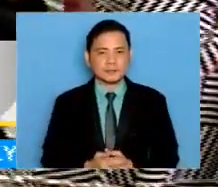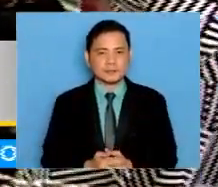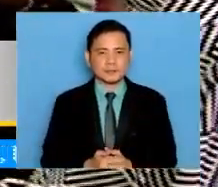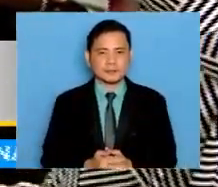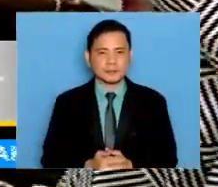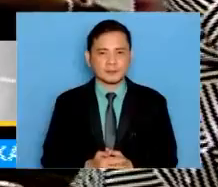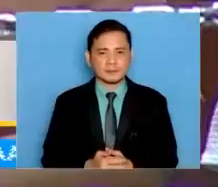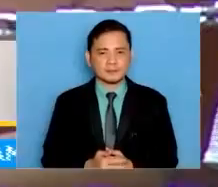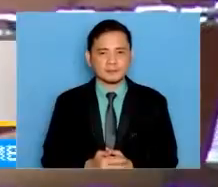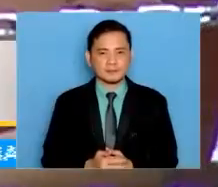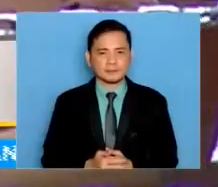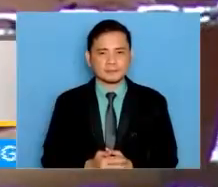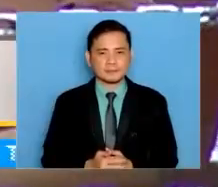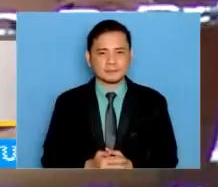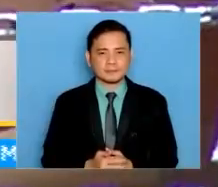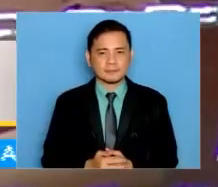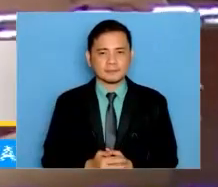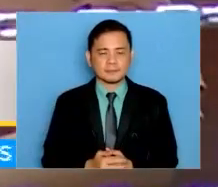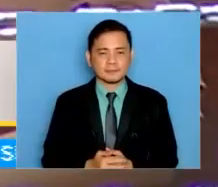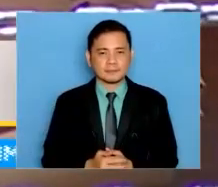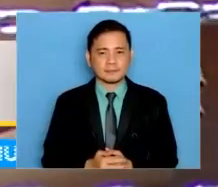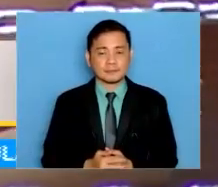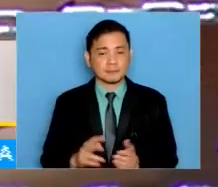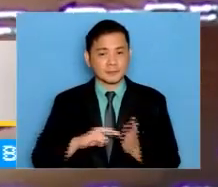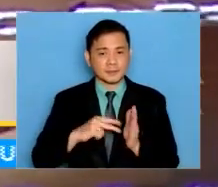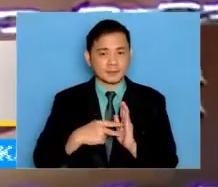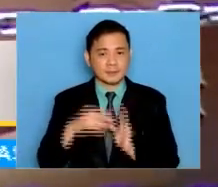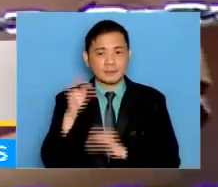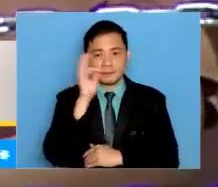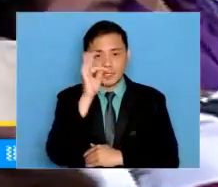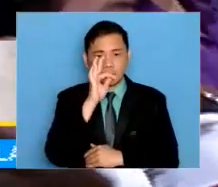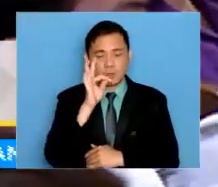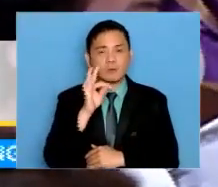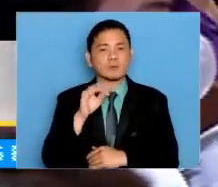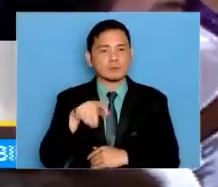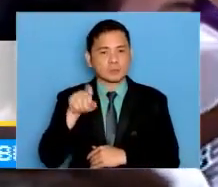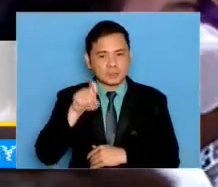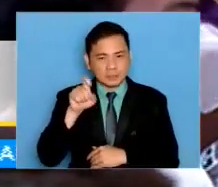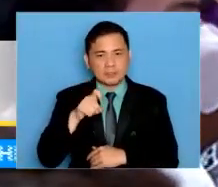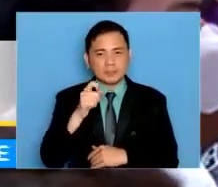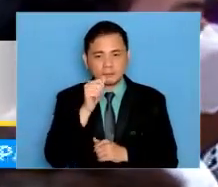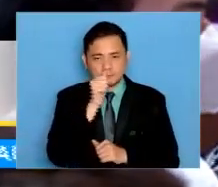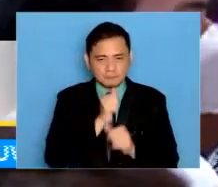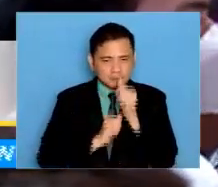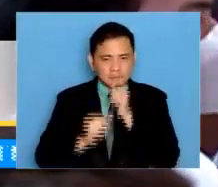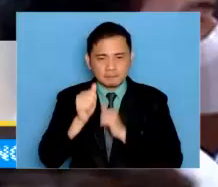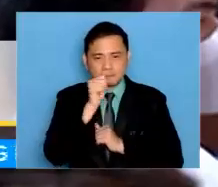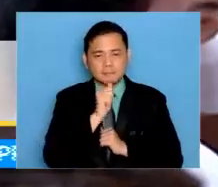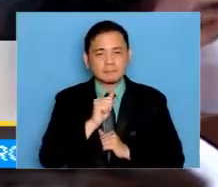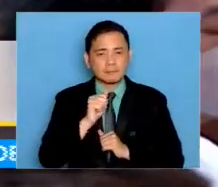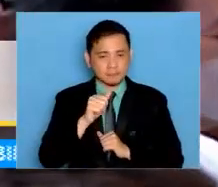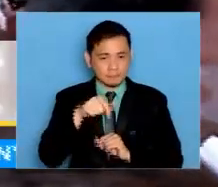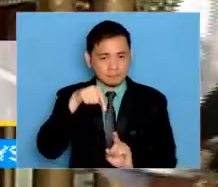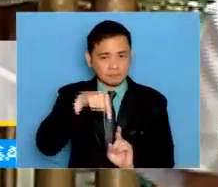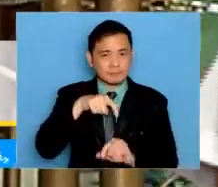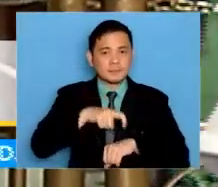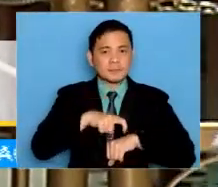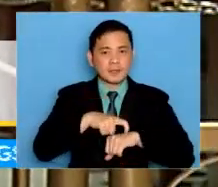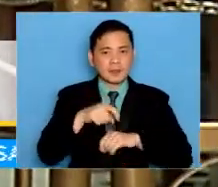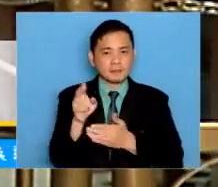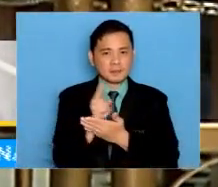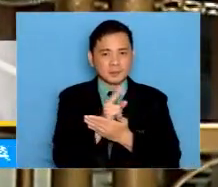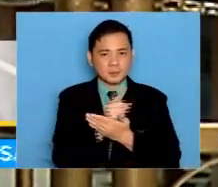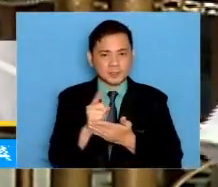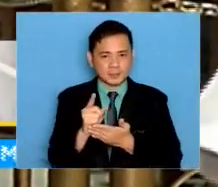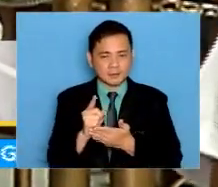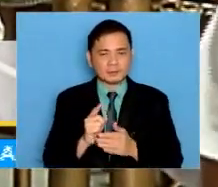Pilipino, ang tawag natin mga mahal na araw. Bakit